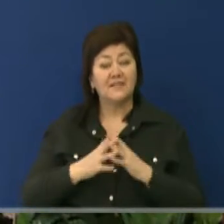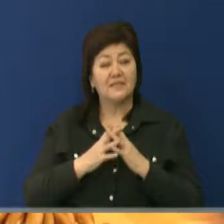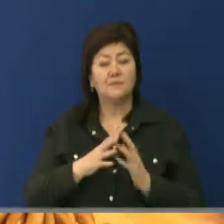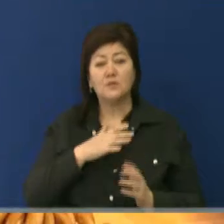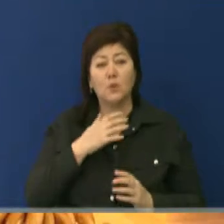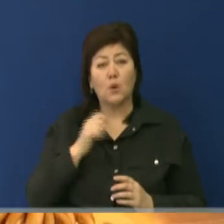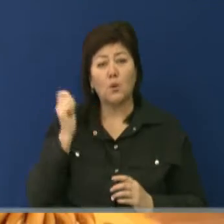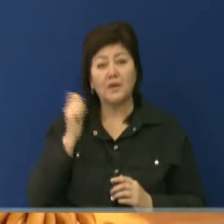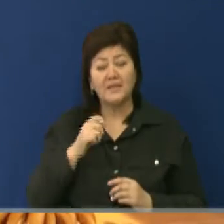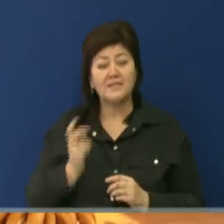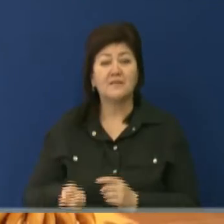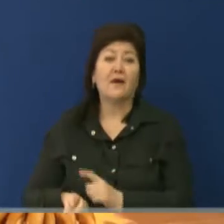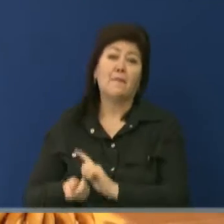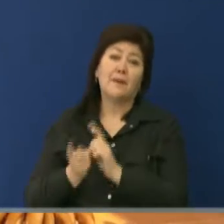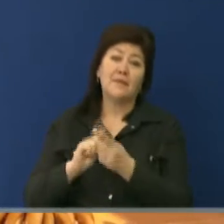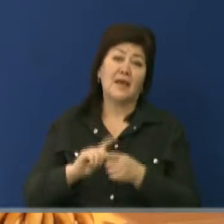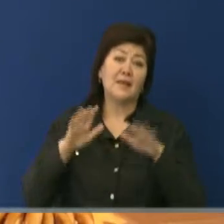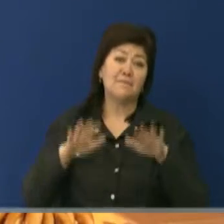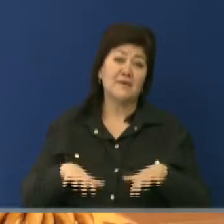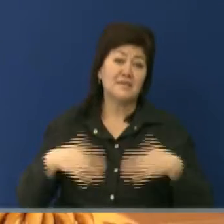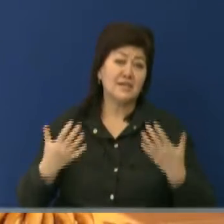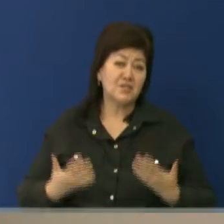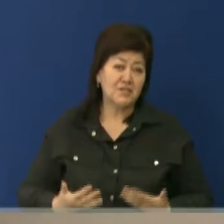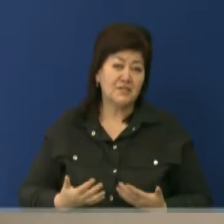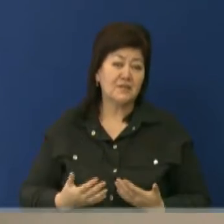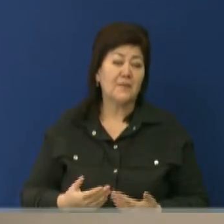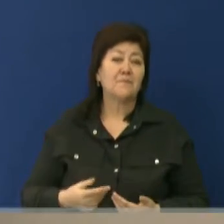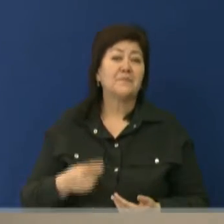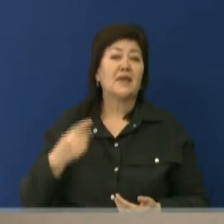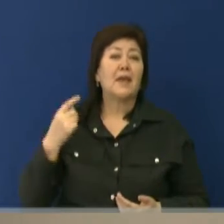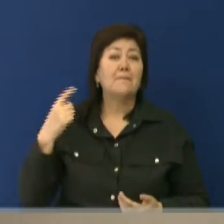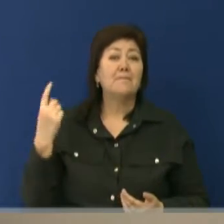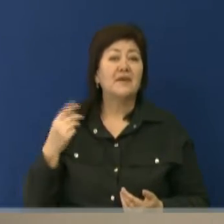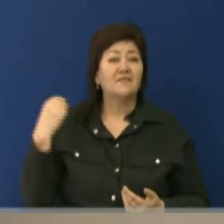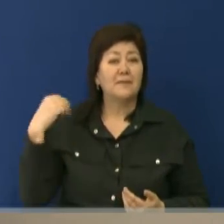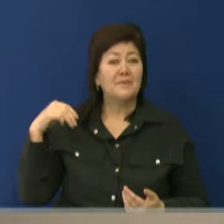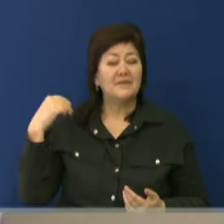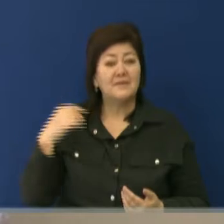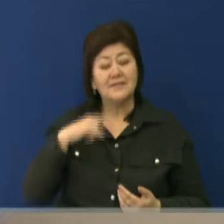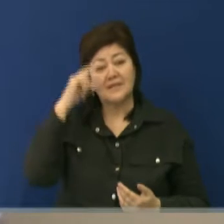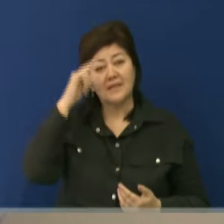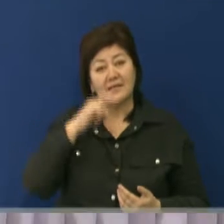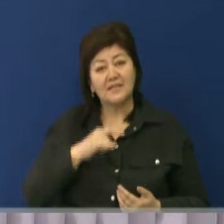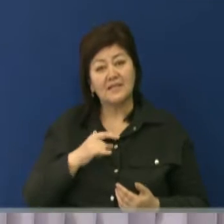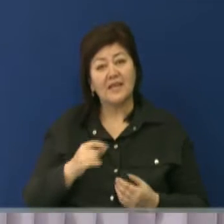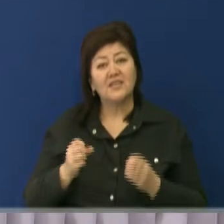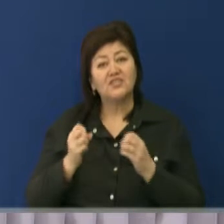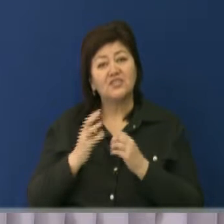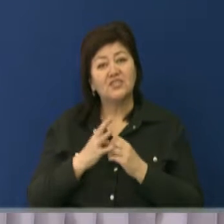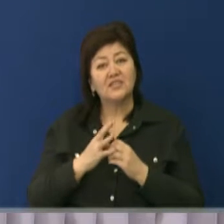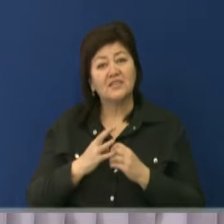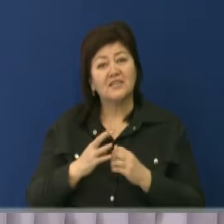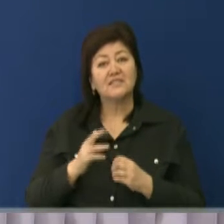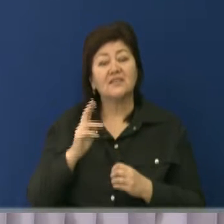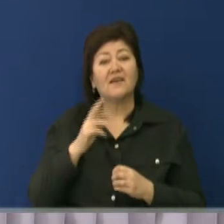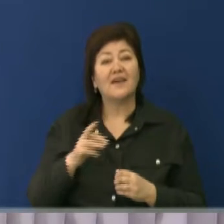есімізде. Қазақстан Республикасының тұңғыш президенті Нұрсұлтан Назарбаевтың 2016 жылғы 14 қаңтардағы жарлығымен Қазақстан